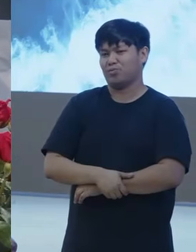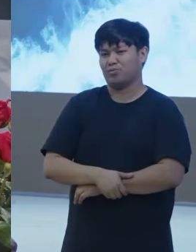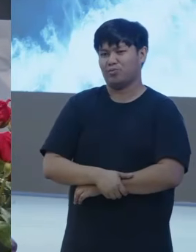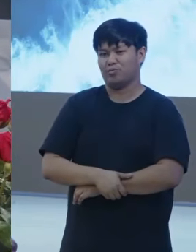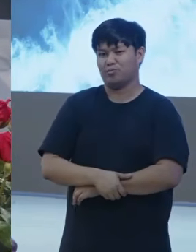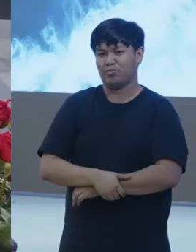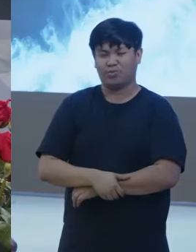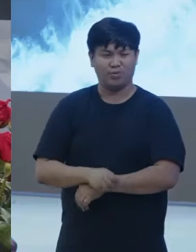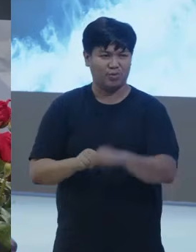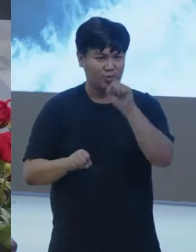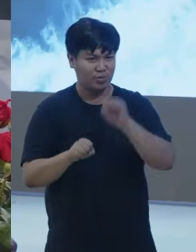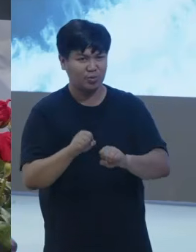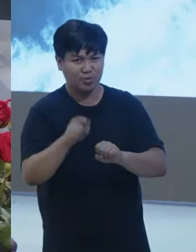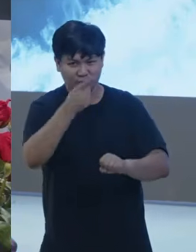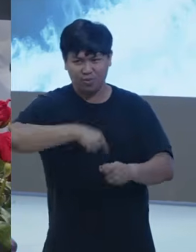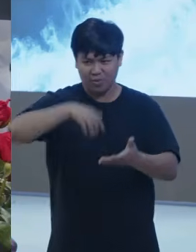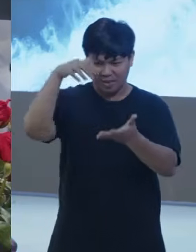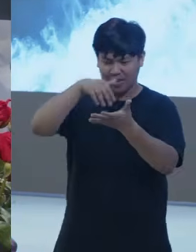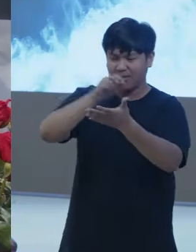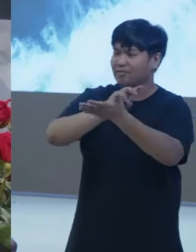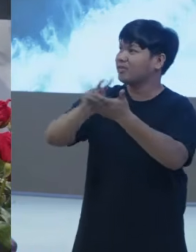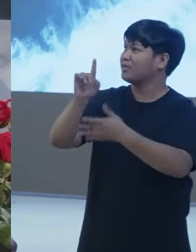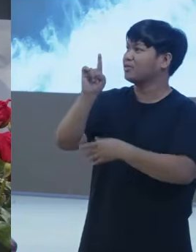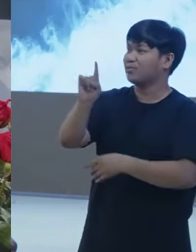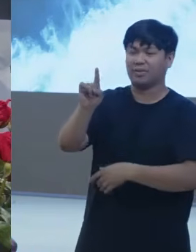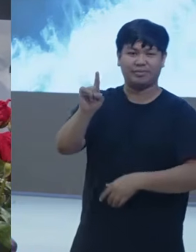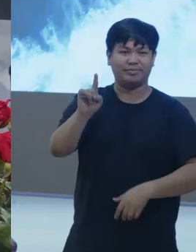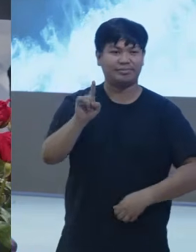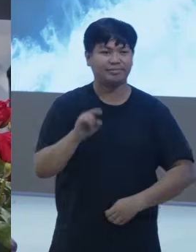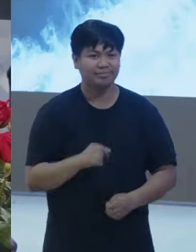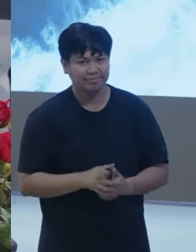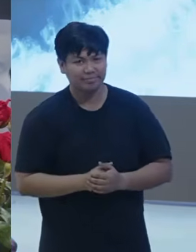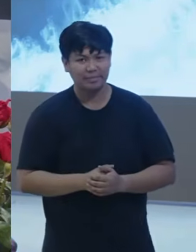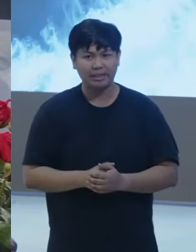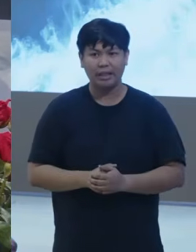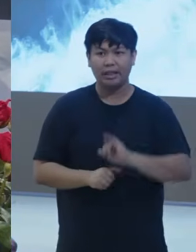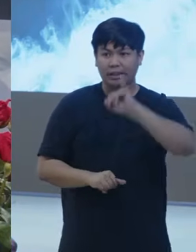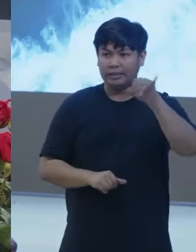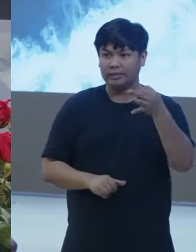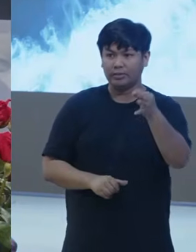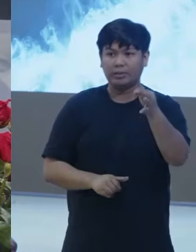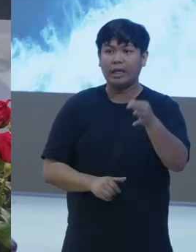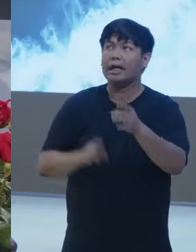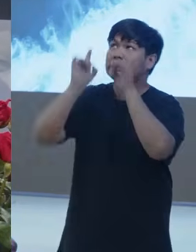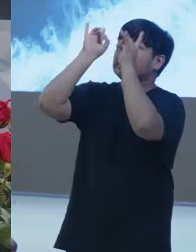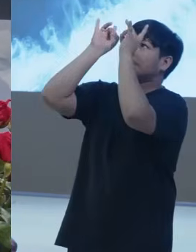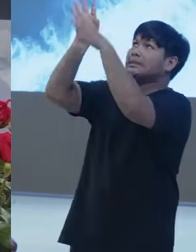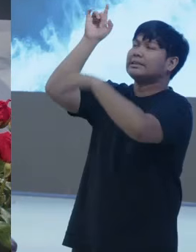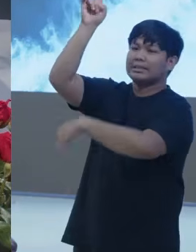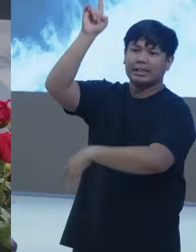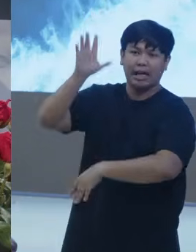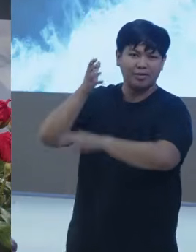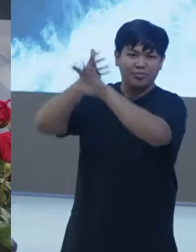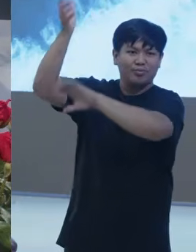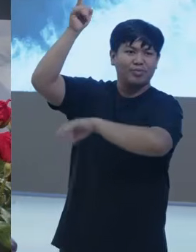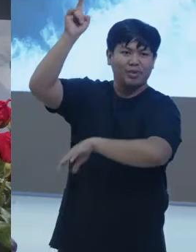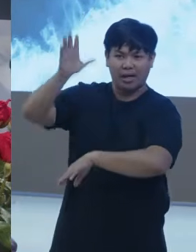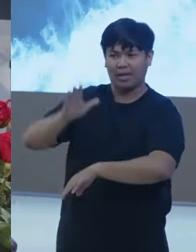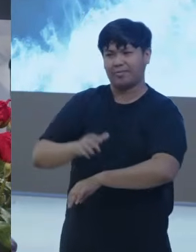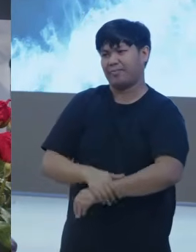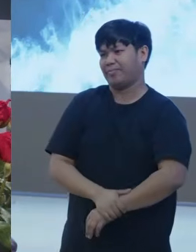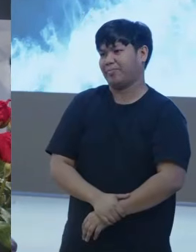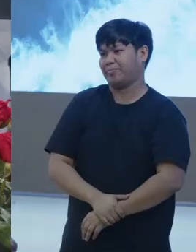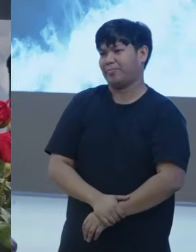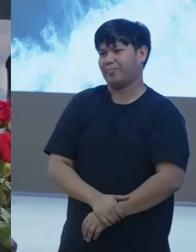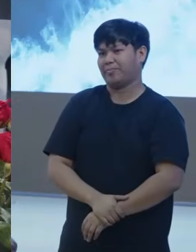So yun ang una nating makikita sa verse 1, ang galit ni Jonah sa pagpapatawad ng Diyos. Wala